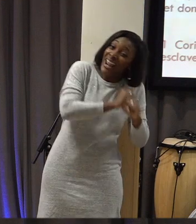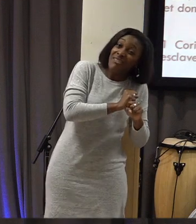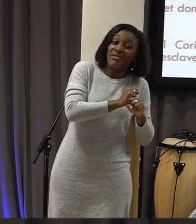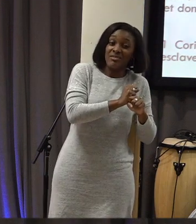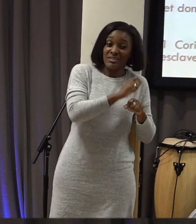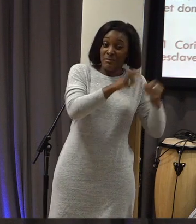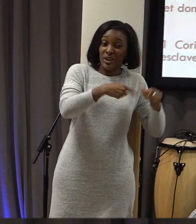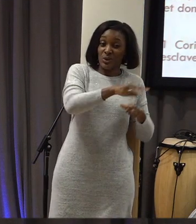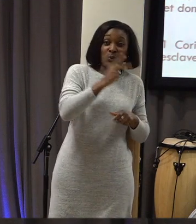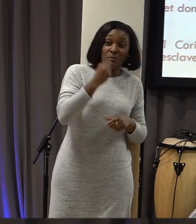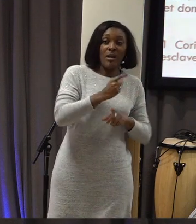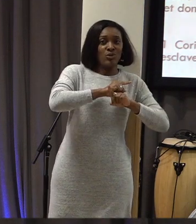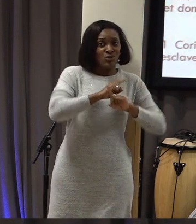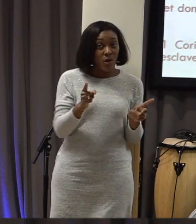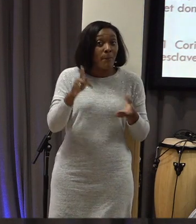dit aux Corinthiens.